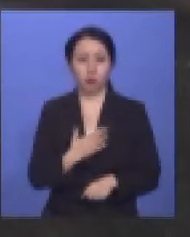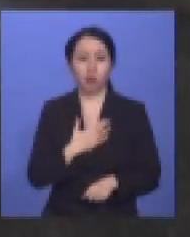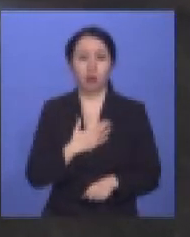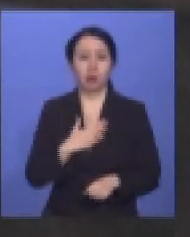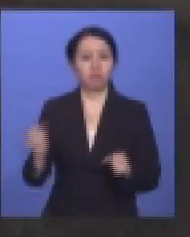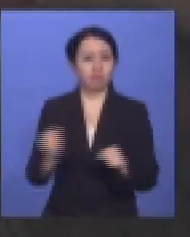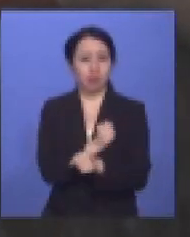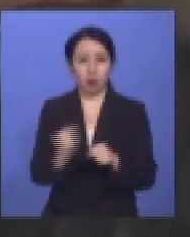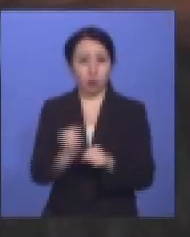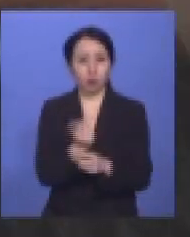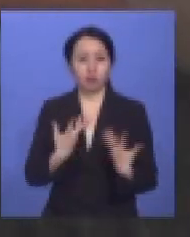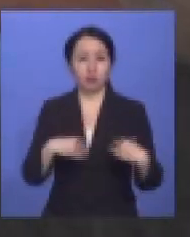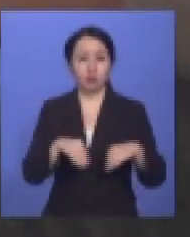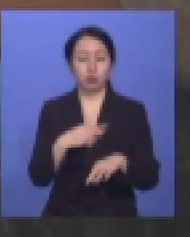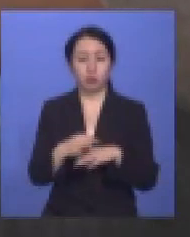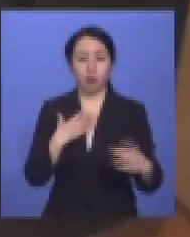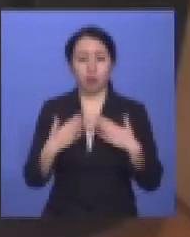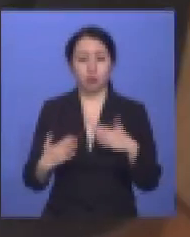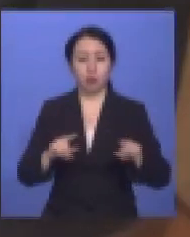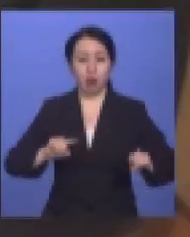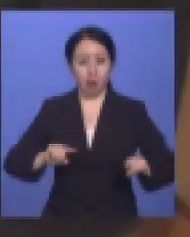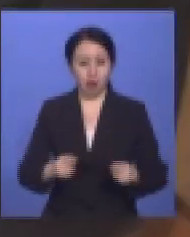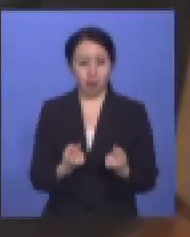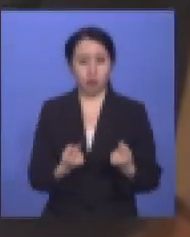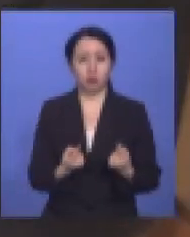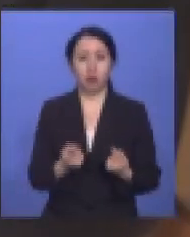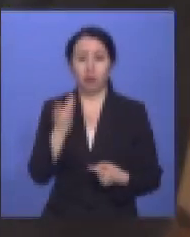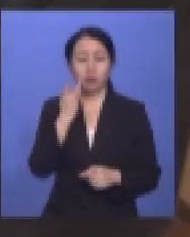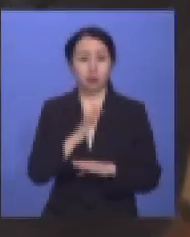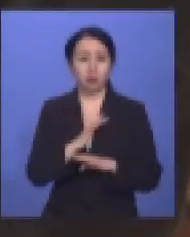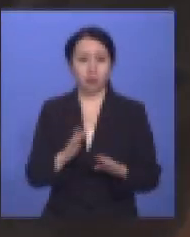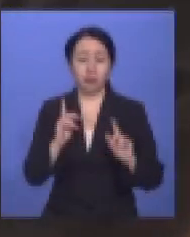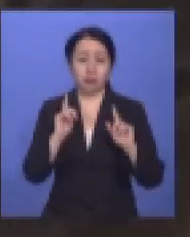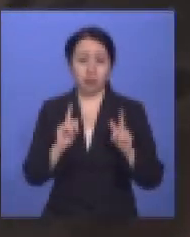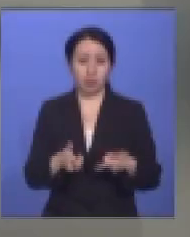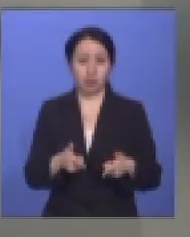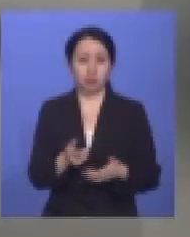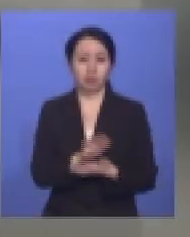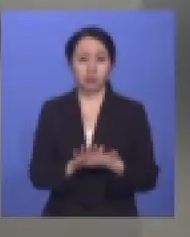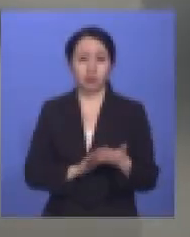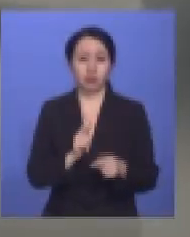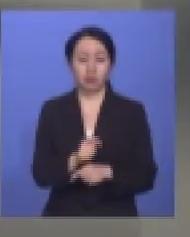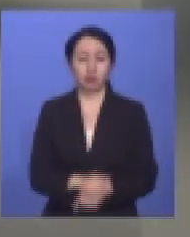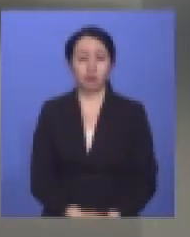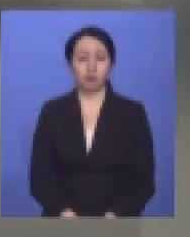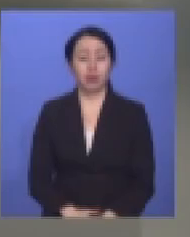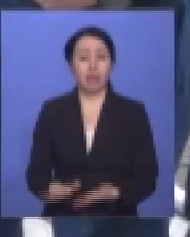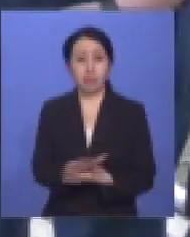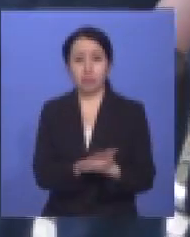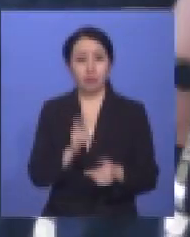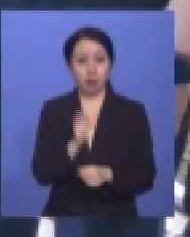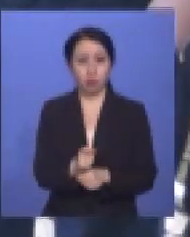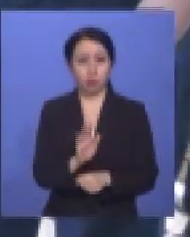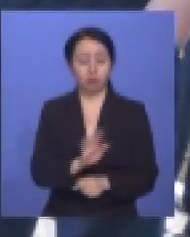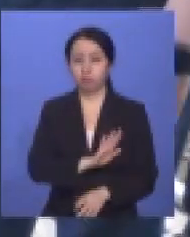в кругу семьи подвергнут административному аресту. Не все жертвы бытового насилия согласны писать заявление. Заявление писать будешь? Нет.